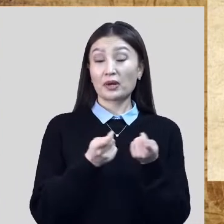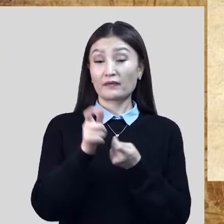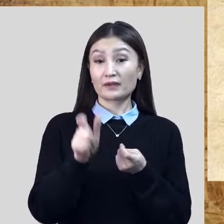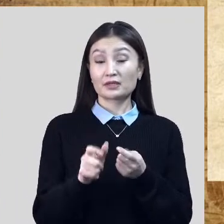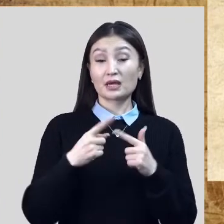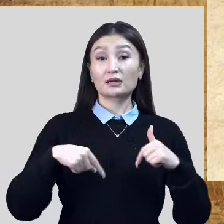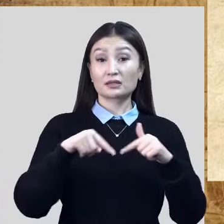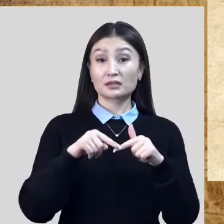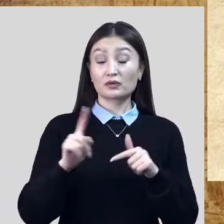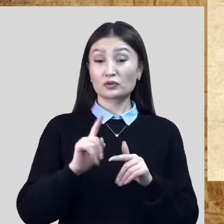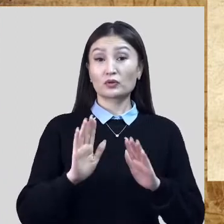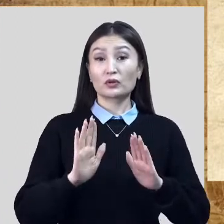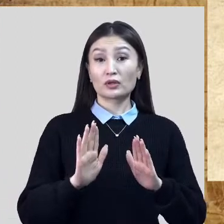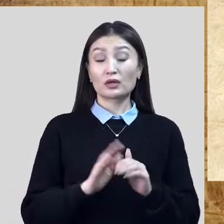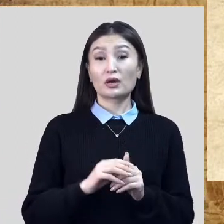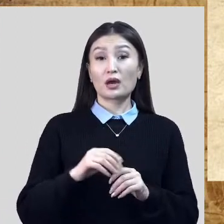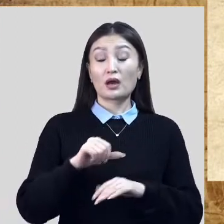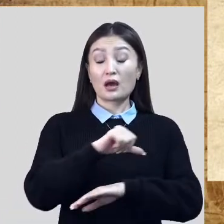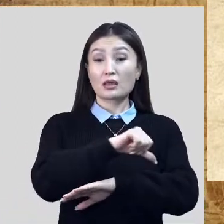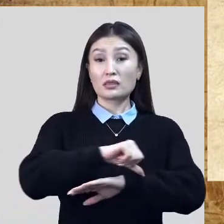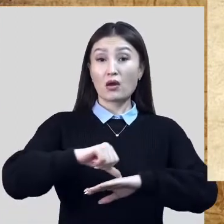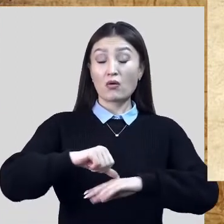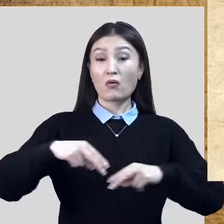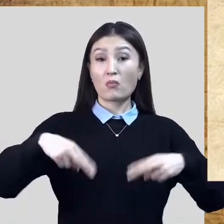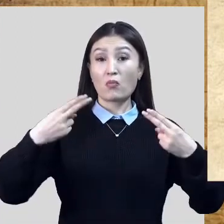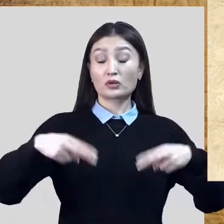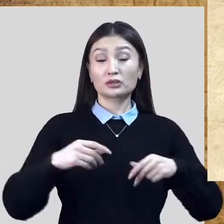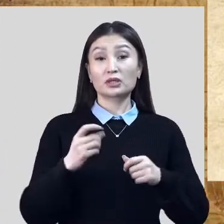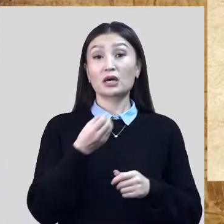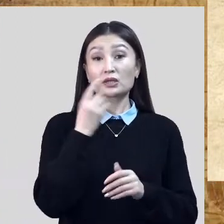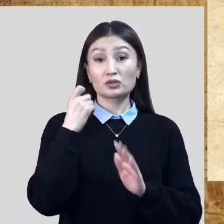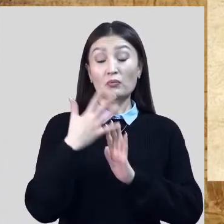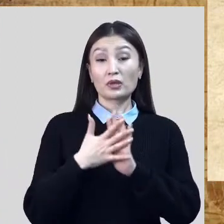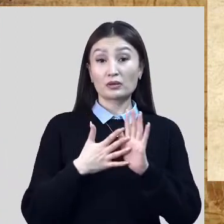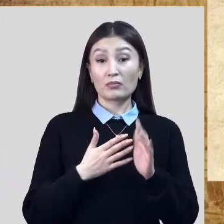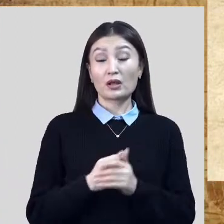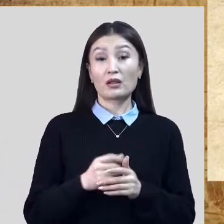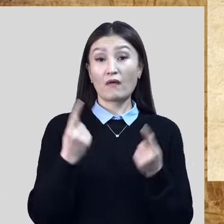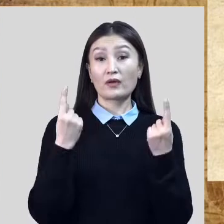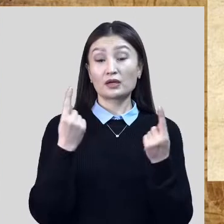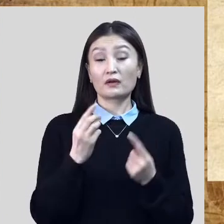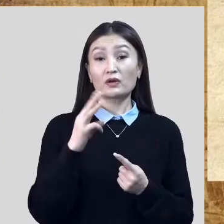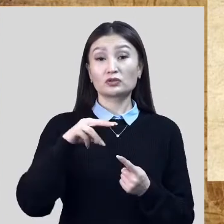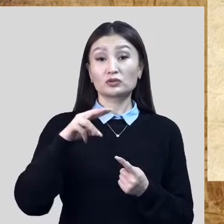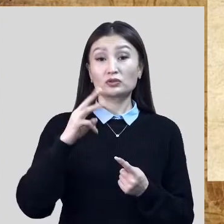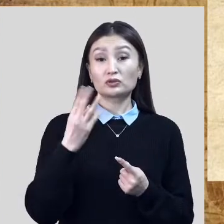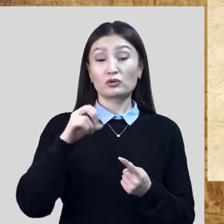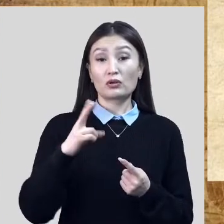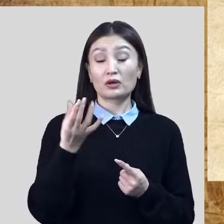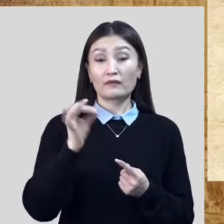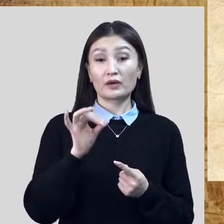Правительница организовала что-то вроде таможни, так как она хорошо понимала значение Великого шелкового пути.